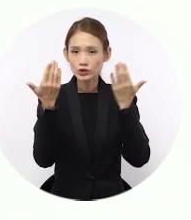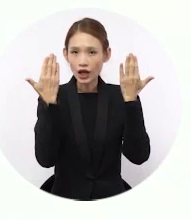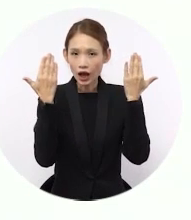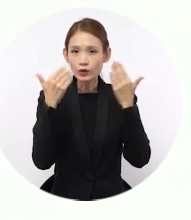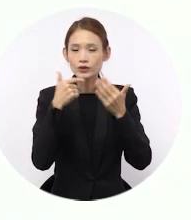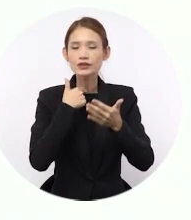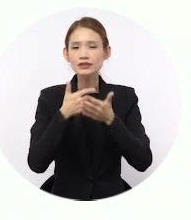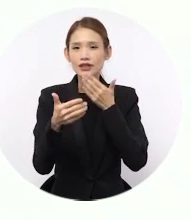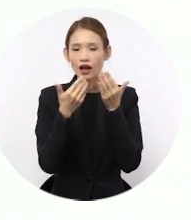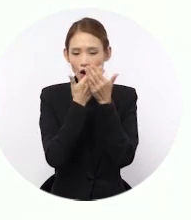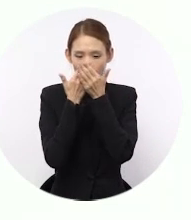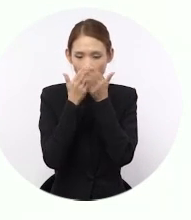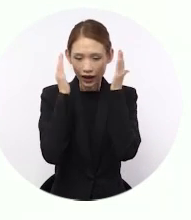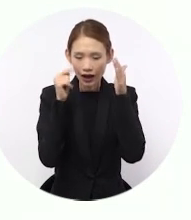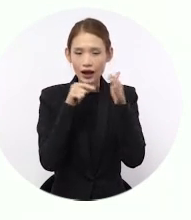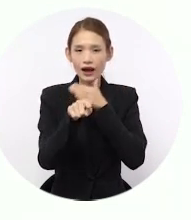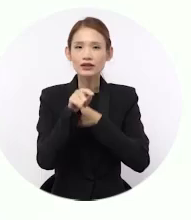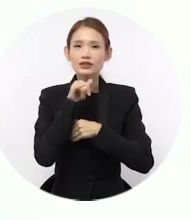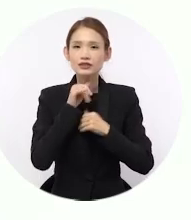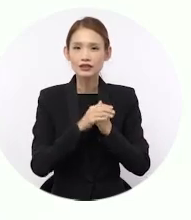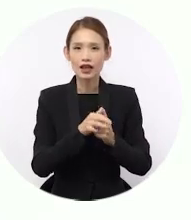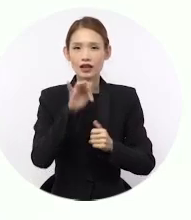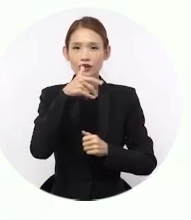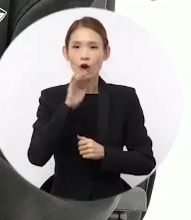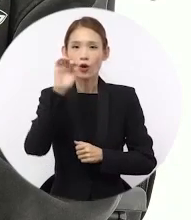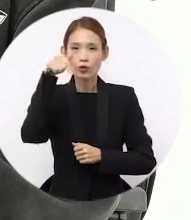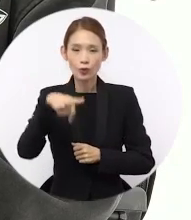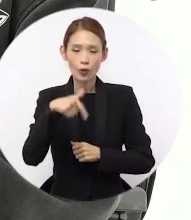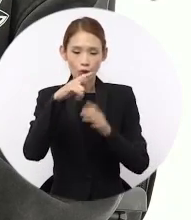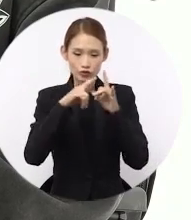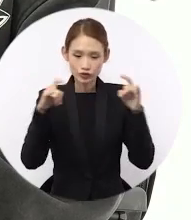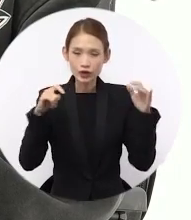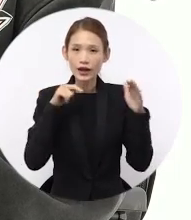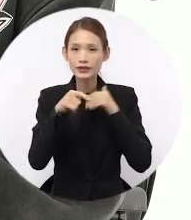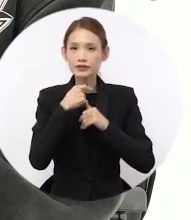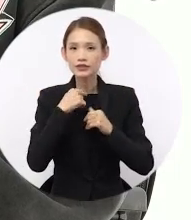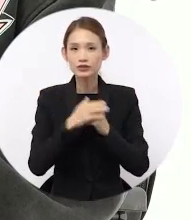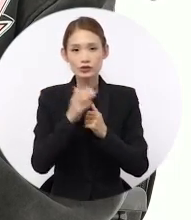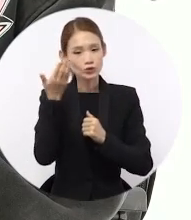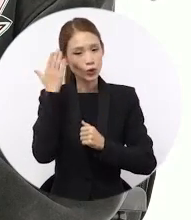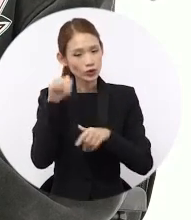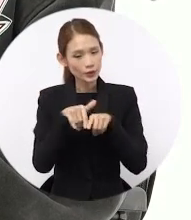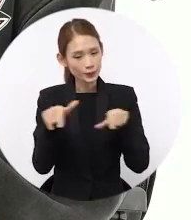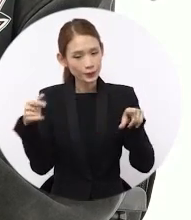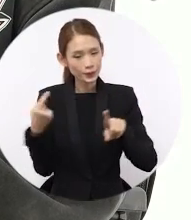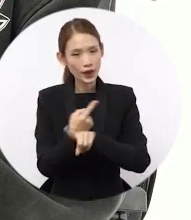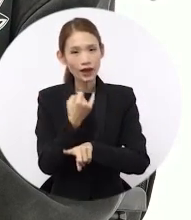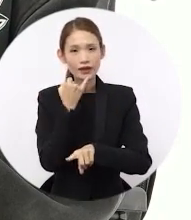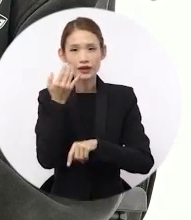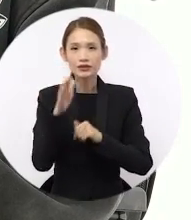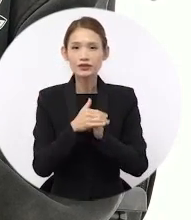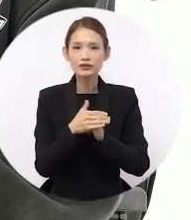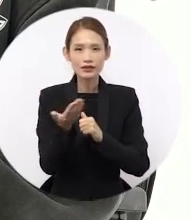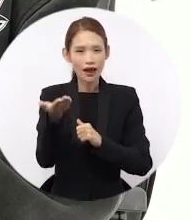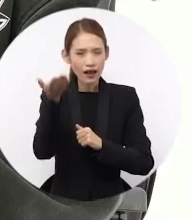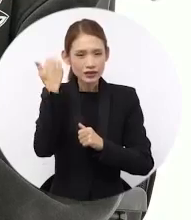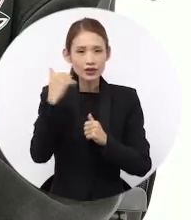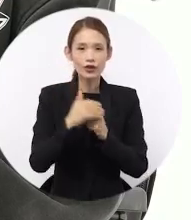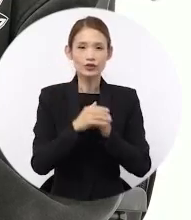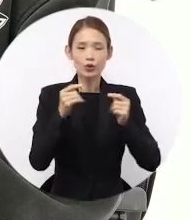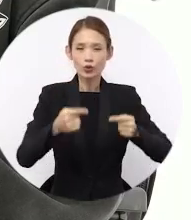초등학교에서 체험학습을 갔을 때 경복궁을 갔었어요. 사실 요즘은 좀 괜찮아졌지만 그때 당시만